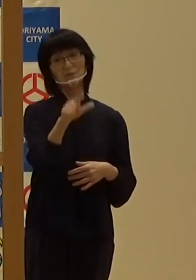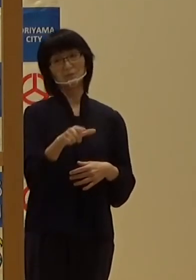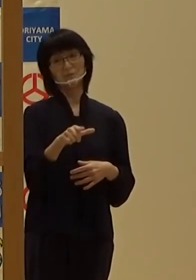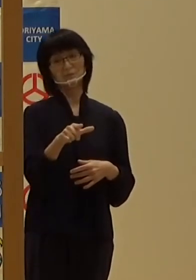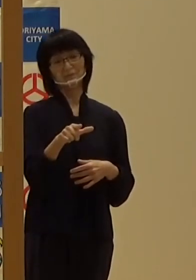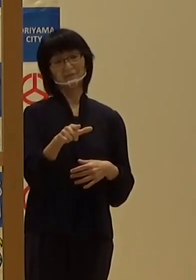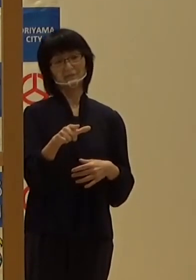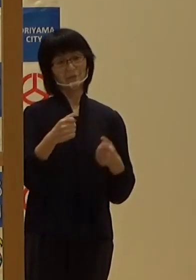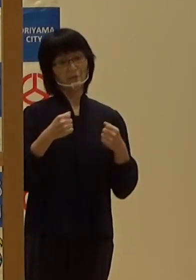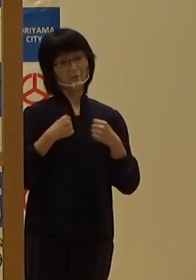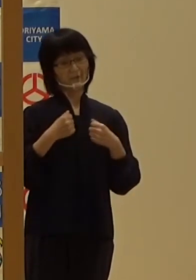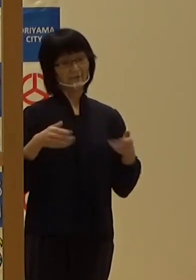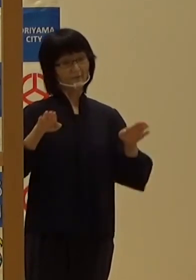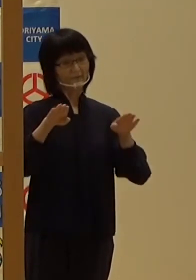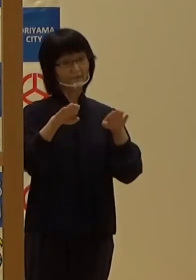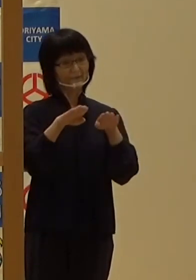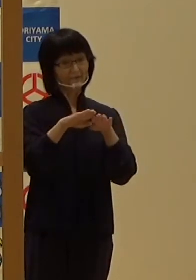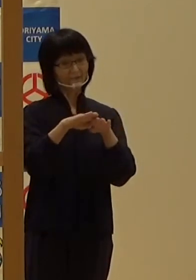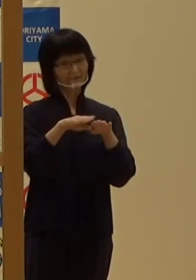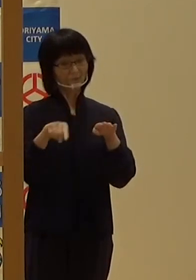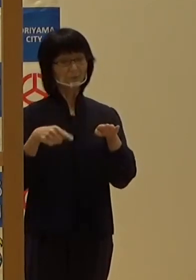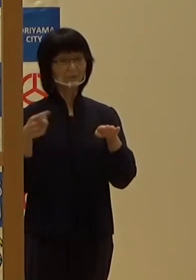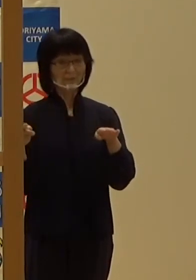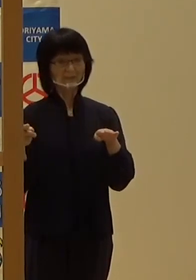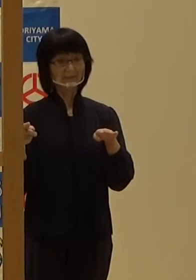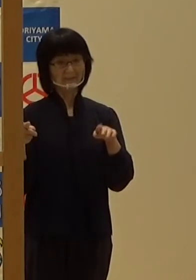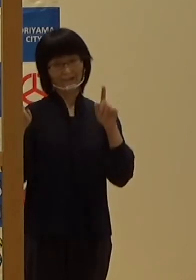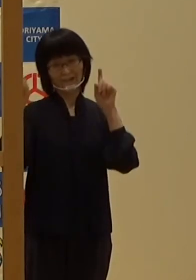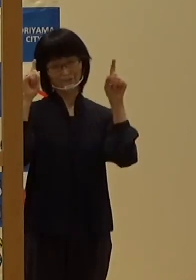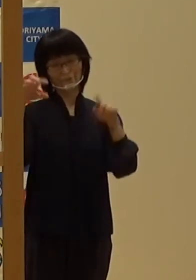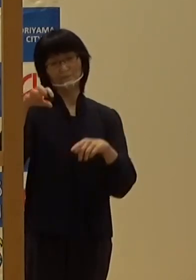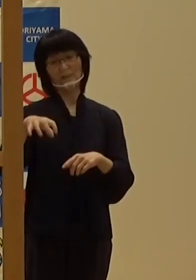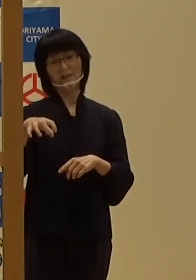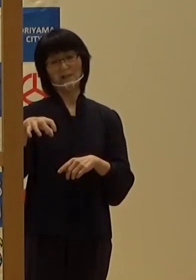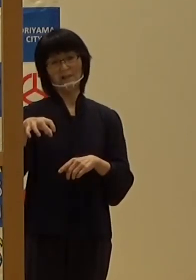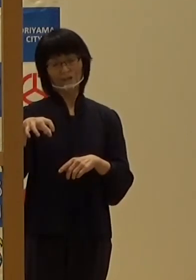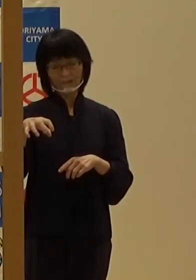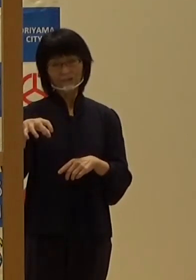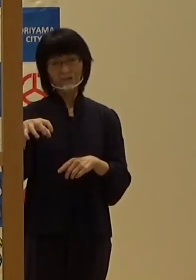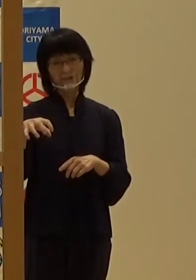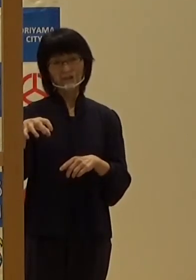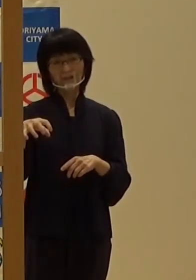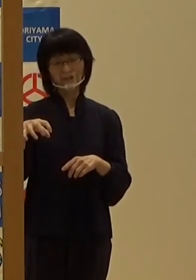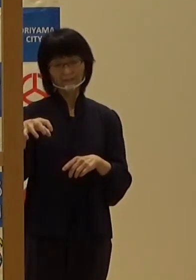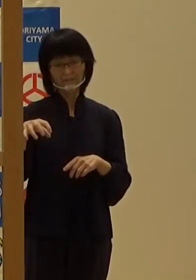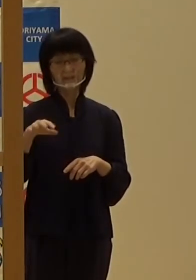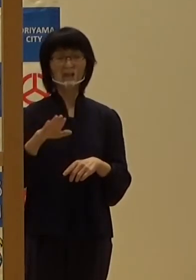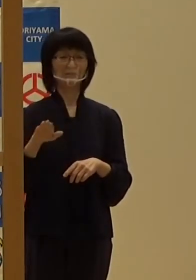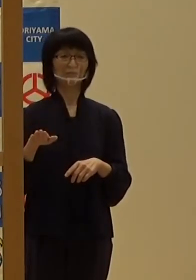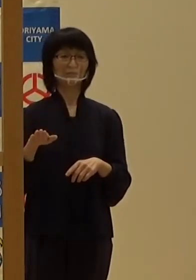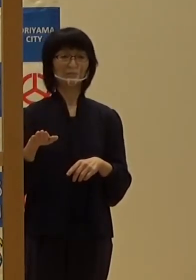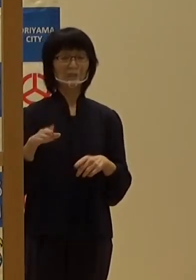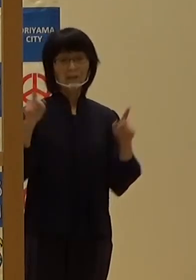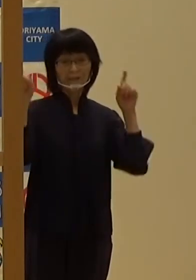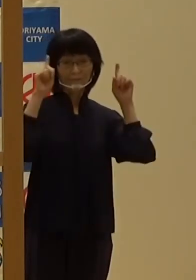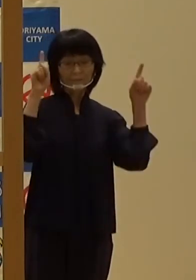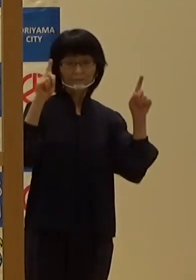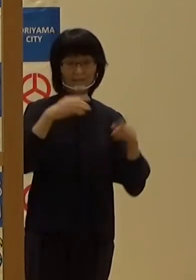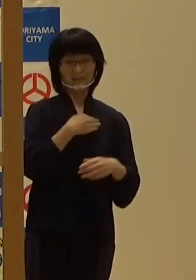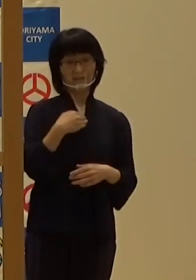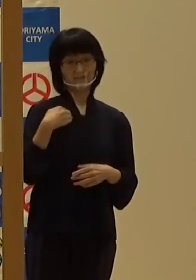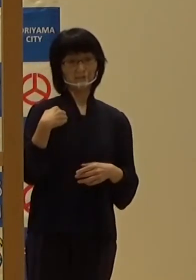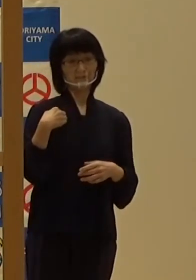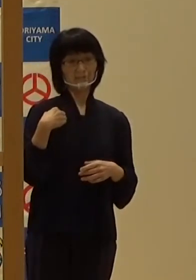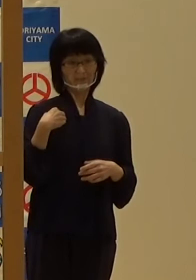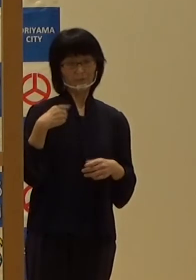館の中隣にいっぱい遊具があって子どもたちは遊んで、遊具を置く計画みたいなのはないんですか。その子どもが楽しめるためにだだ